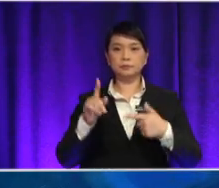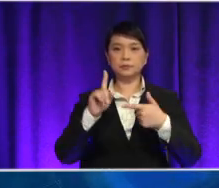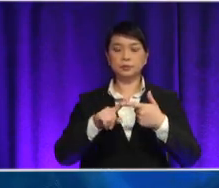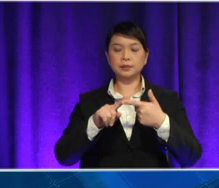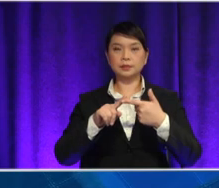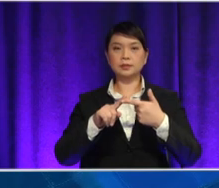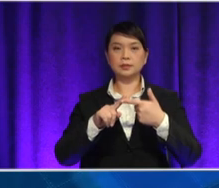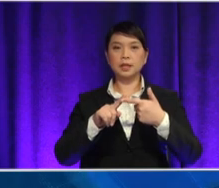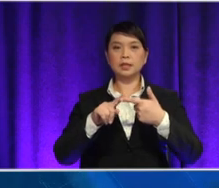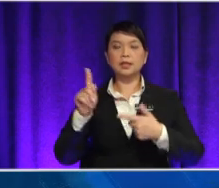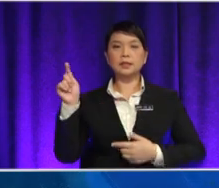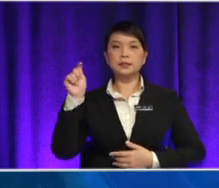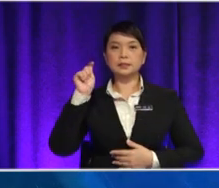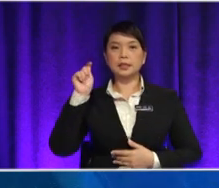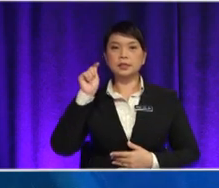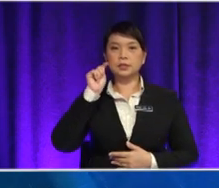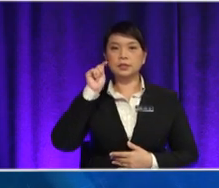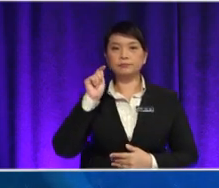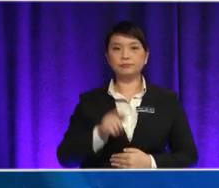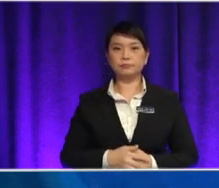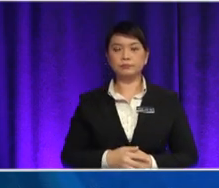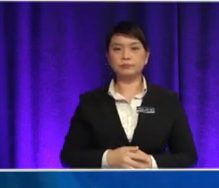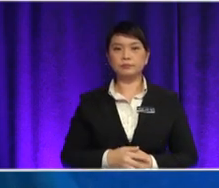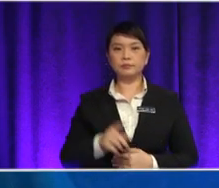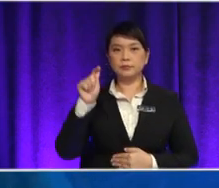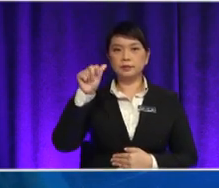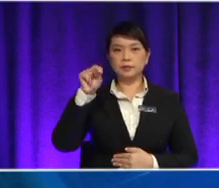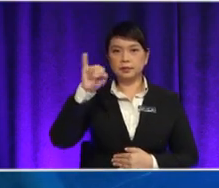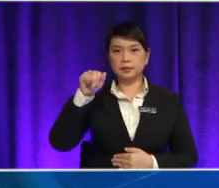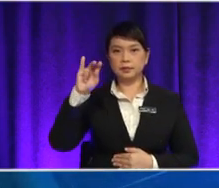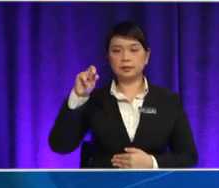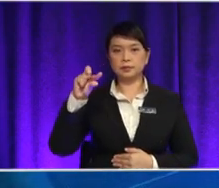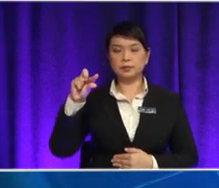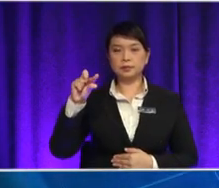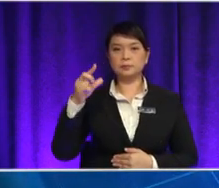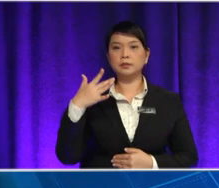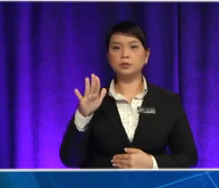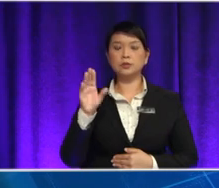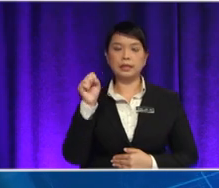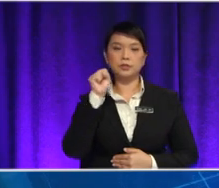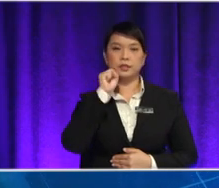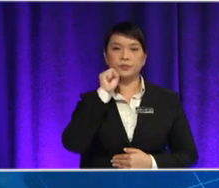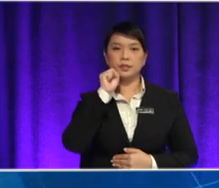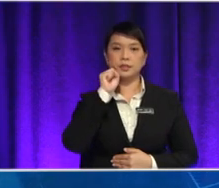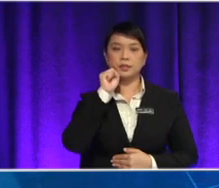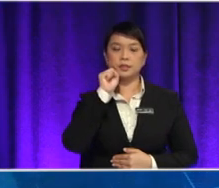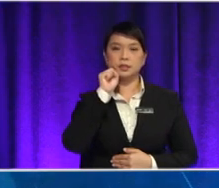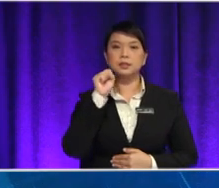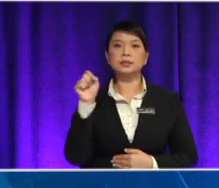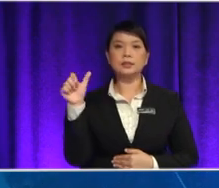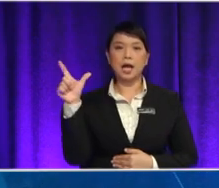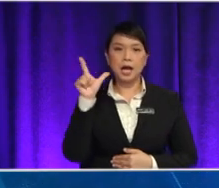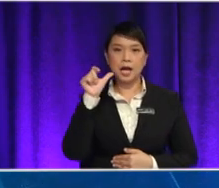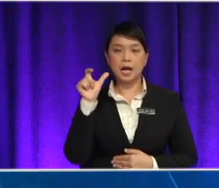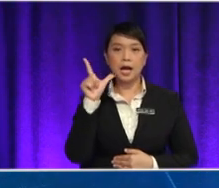sebelah Kerisha. Hai Tanjing. Okey, seterusnya di bawah Tanjing tu adalah Sasbini dan juga Alia.